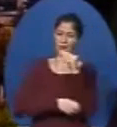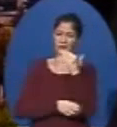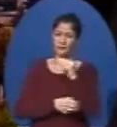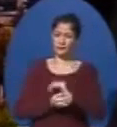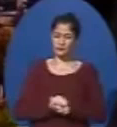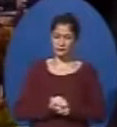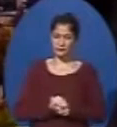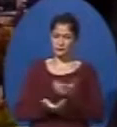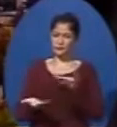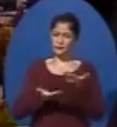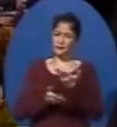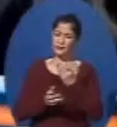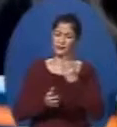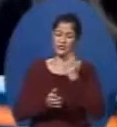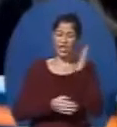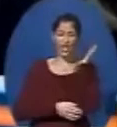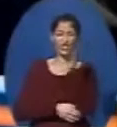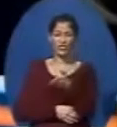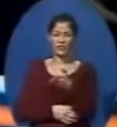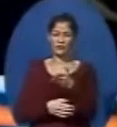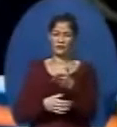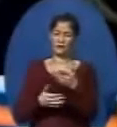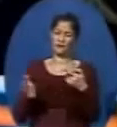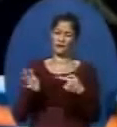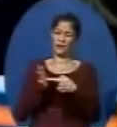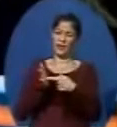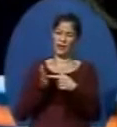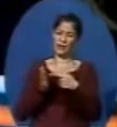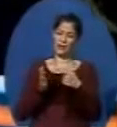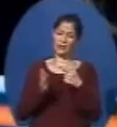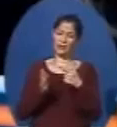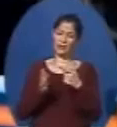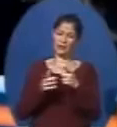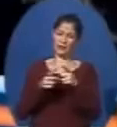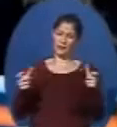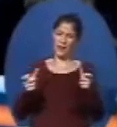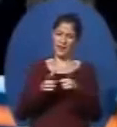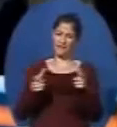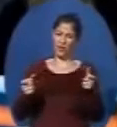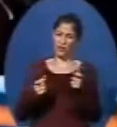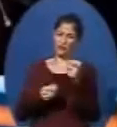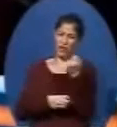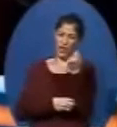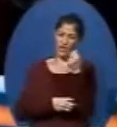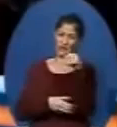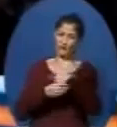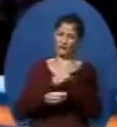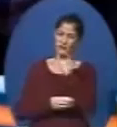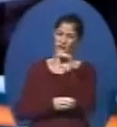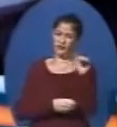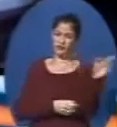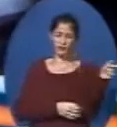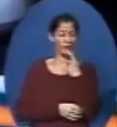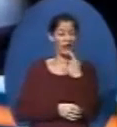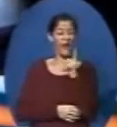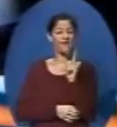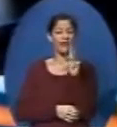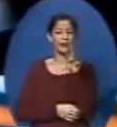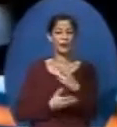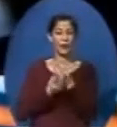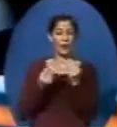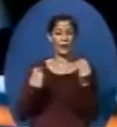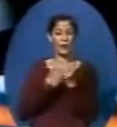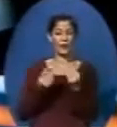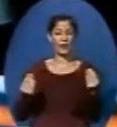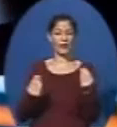ישירות לנושא של המעטפות, לעדות הקודמת שאומר... לא, אבל יש גם חומר אחר שבית המשפט העליון לא רוצה לשמוע, הוא